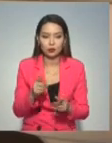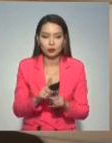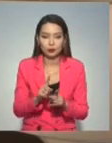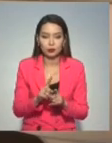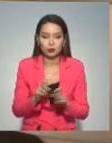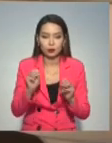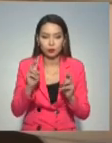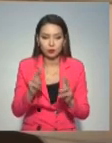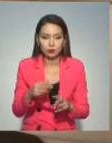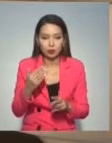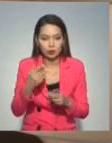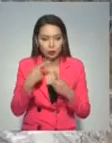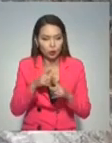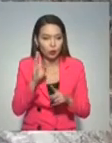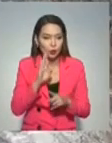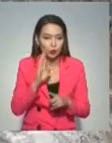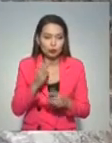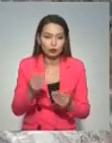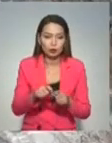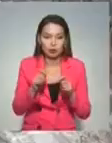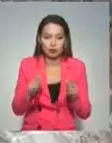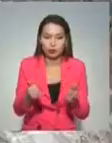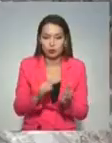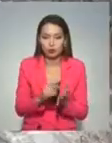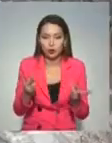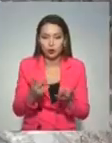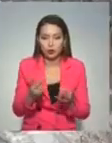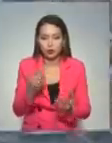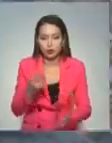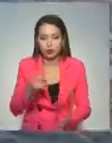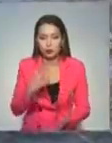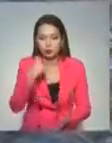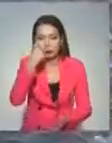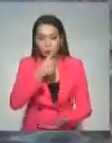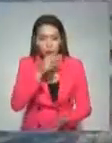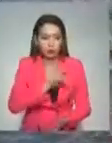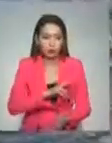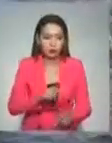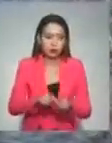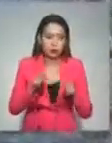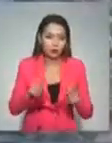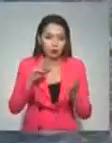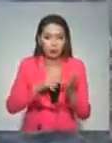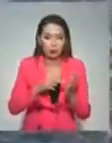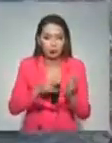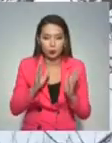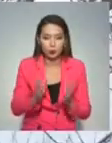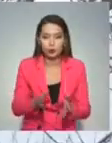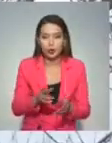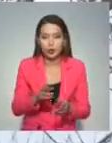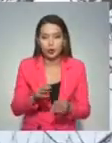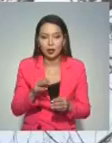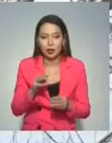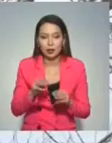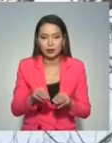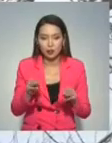су тазарту қондырғыларын салып жатыр. Жаңа коллекторды 2025 жылы іске қосу жоспарланған. Алайда Теміртаудың